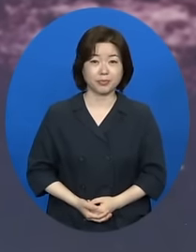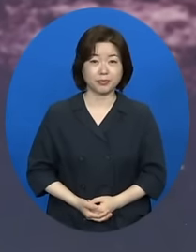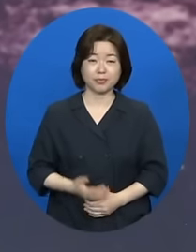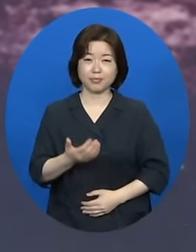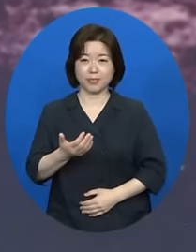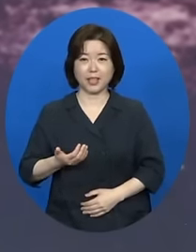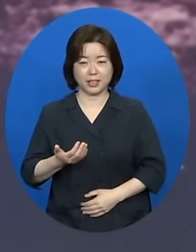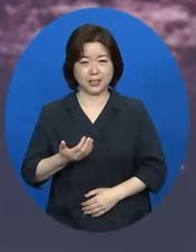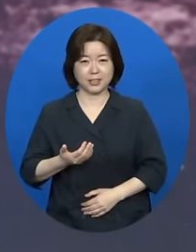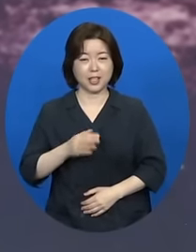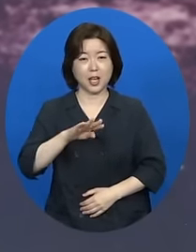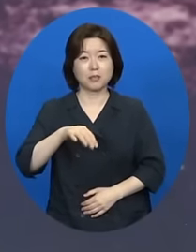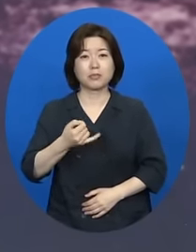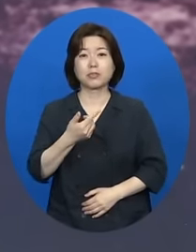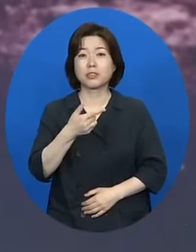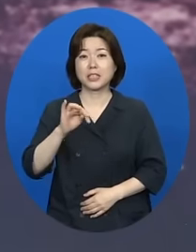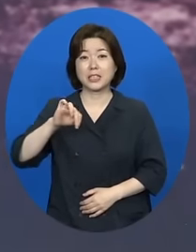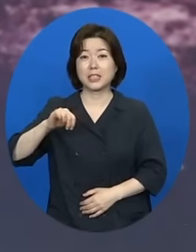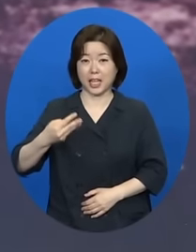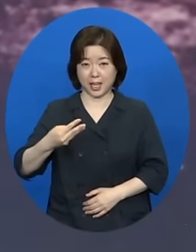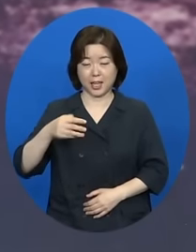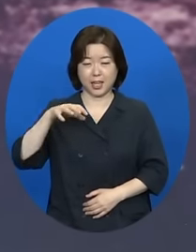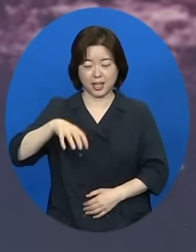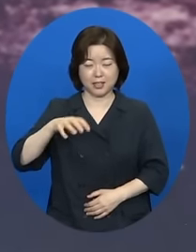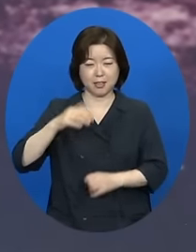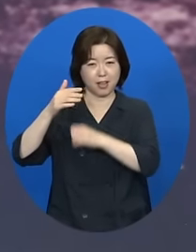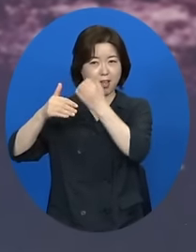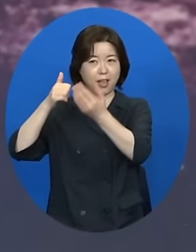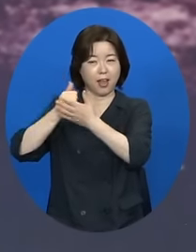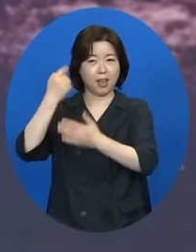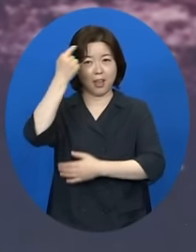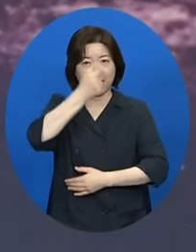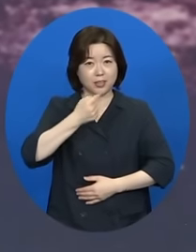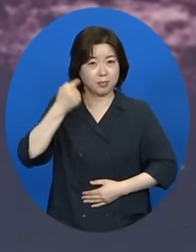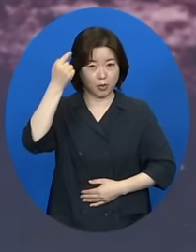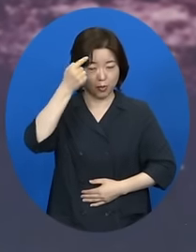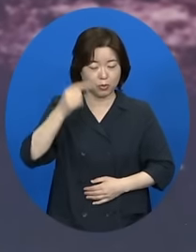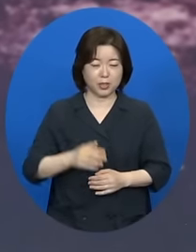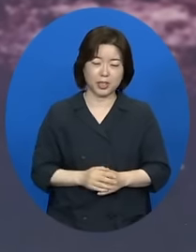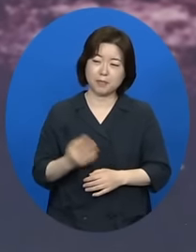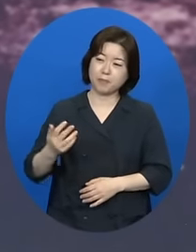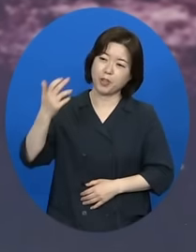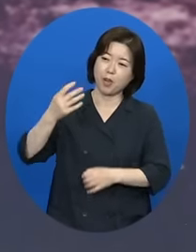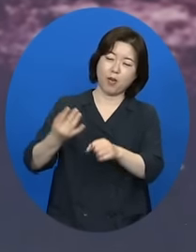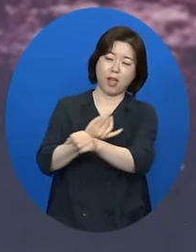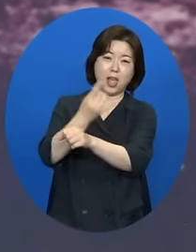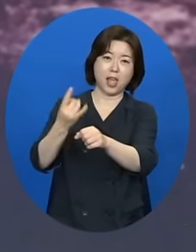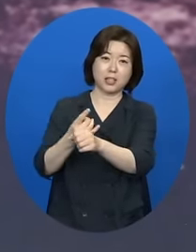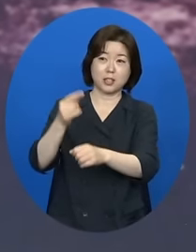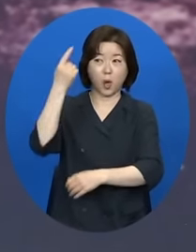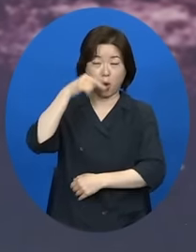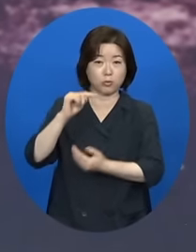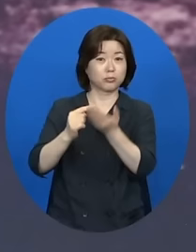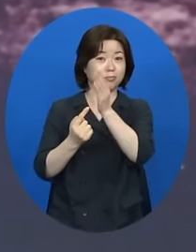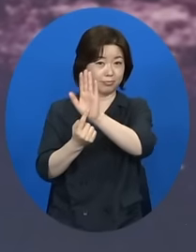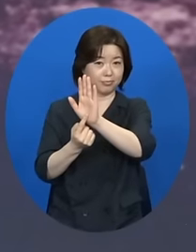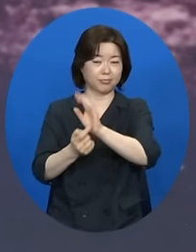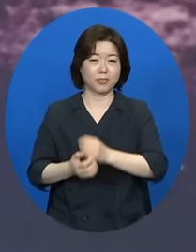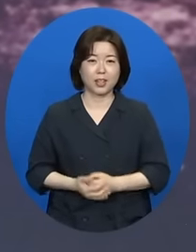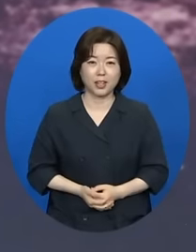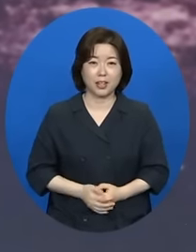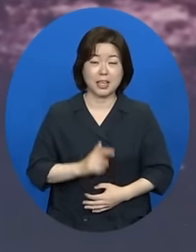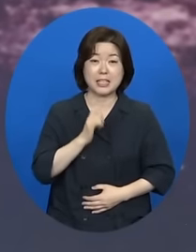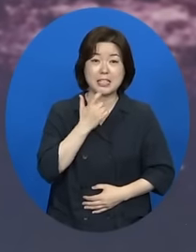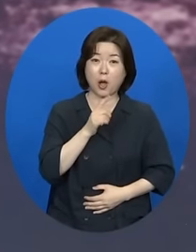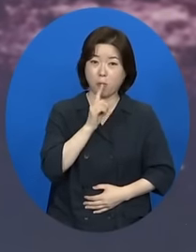아까 분이엘에서 하나님의 얼굴이 이 형 에서의 얼굴에 드러나죠. 그래서 이 야곱이 뭐라고